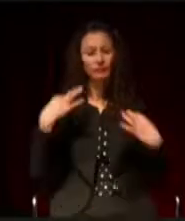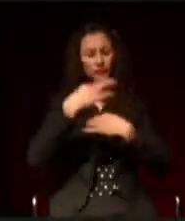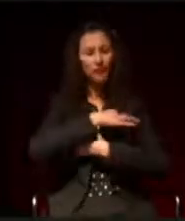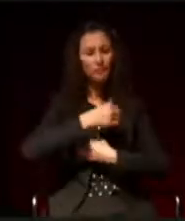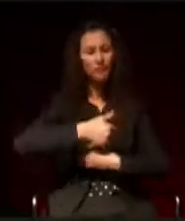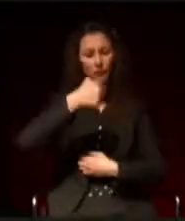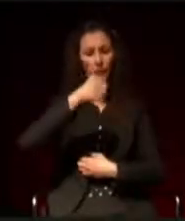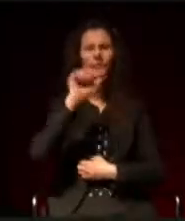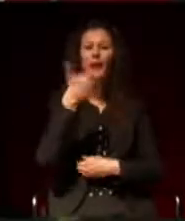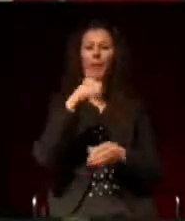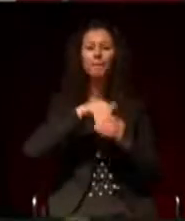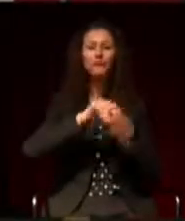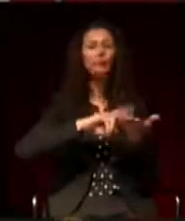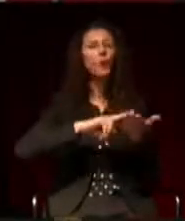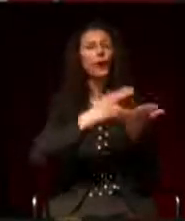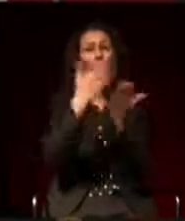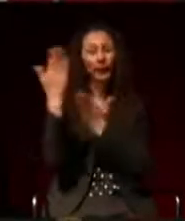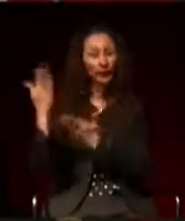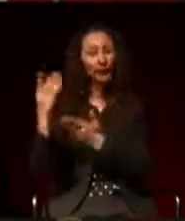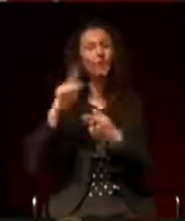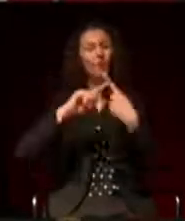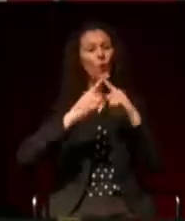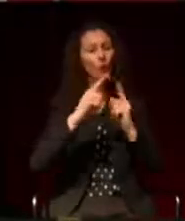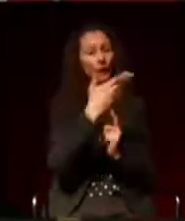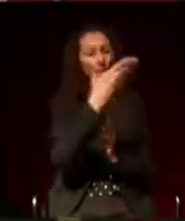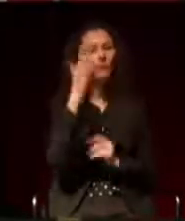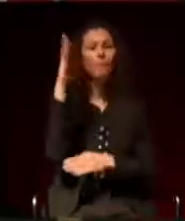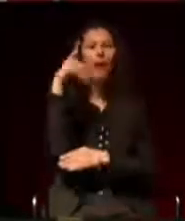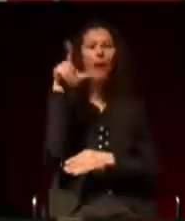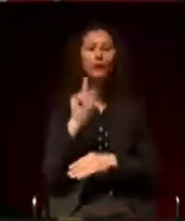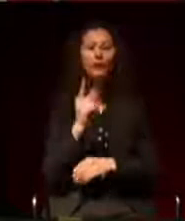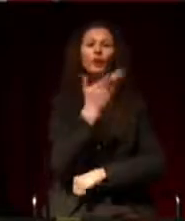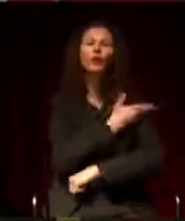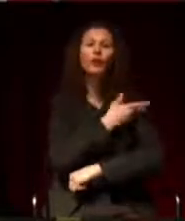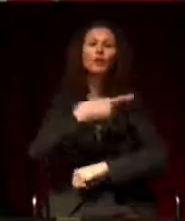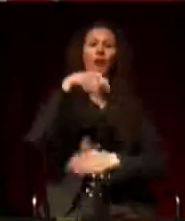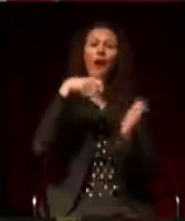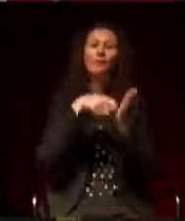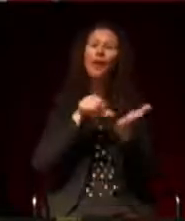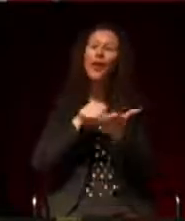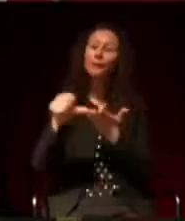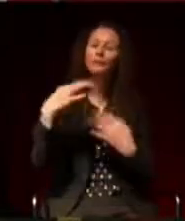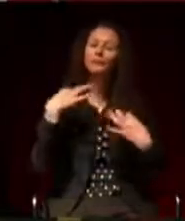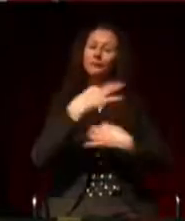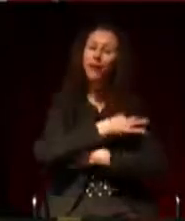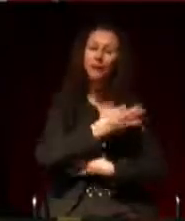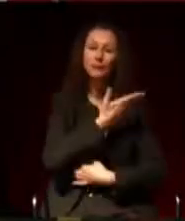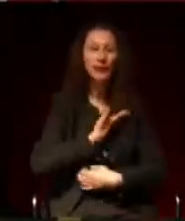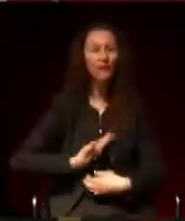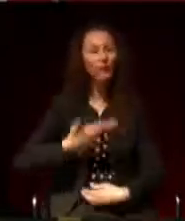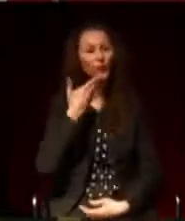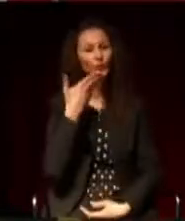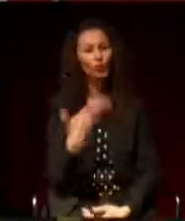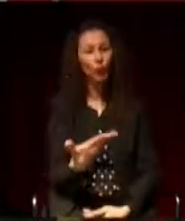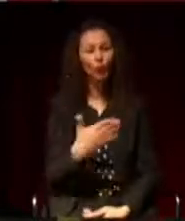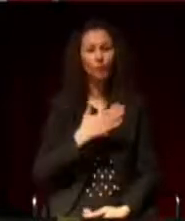Sayın Başkanım, değerli meclis üyeleri, değerli bürokratlarımız, bayraklı yurttaşlarımız adına hepinize saygılarımı ve sevgilerimi